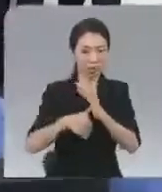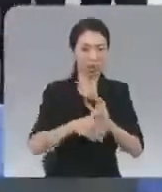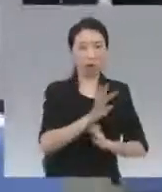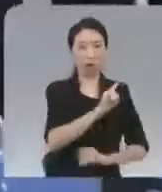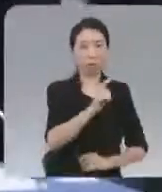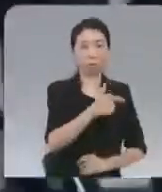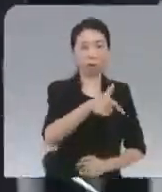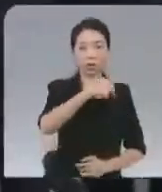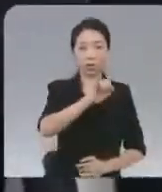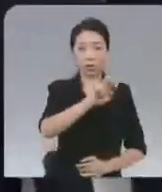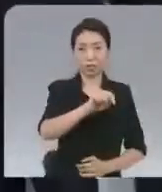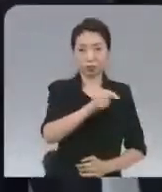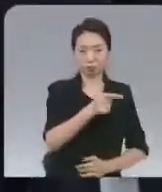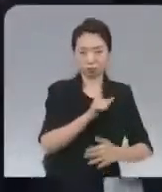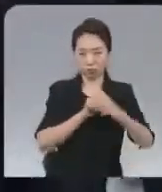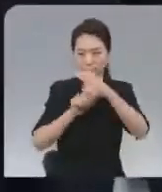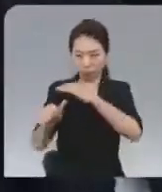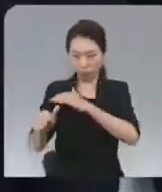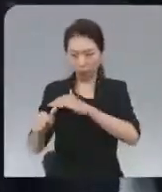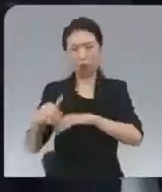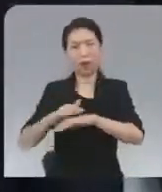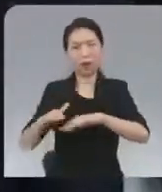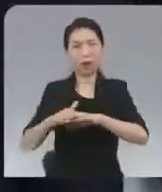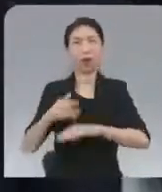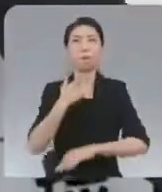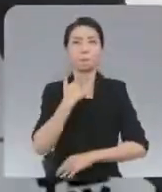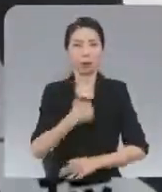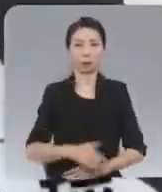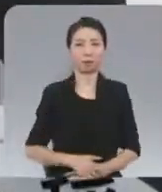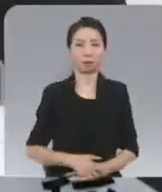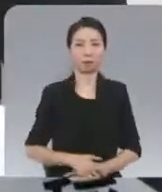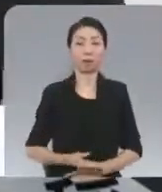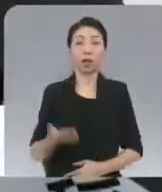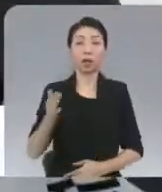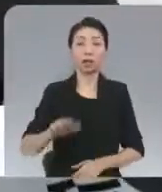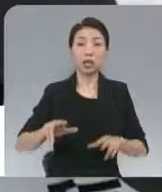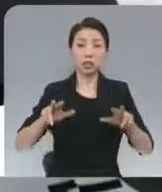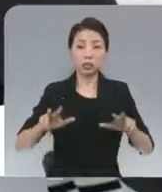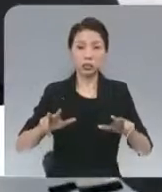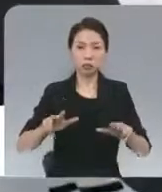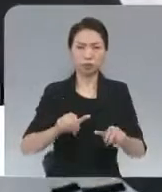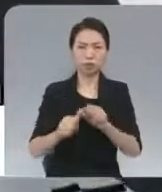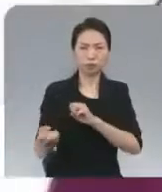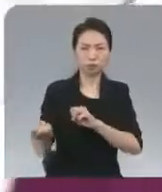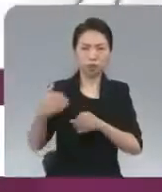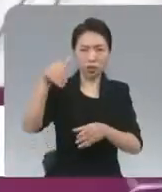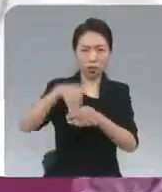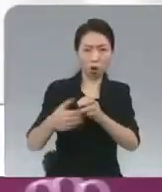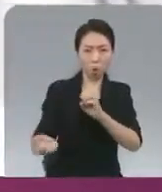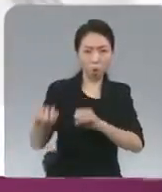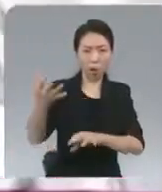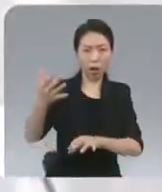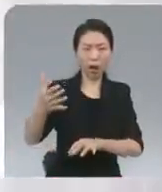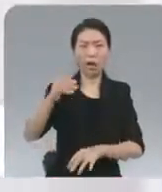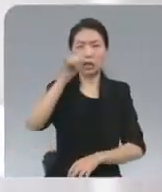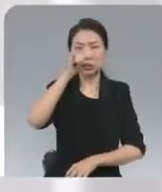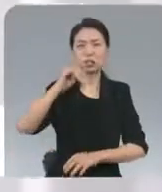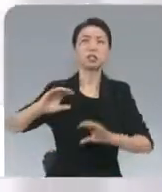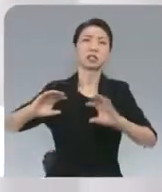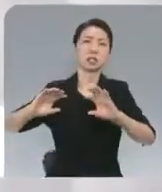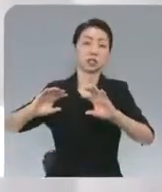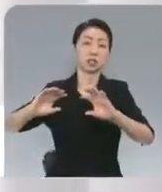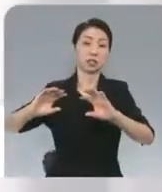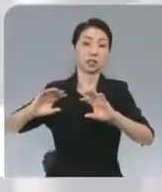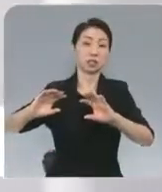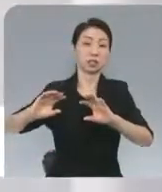là ông ban ki-moon dự tang lễ của cựu Thủ tướng Nhật Bản hatamoto taro chuyến thăm Tokyo của ông ban ki-moon lúc đó được